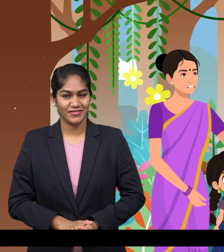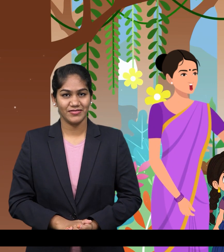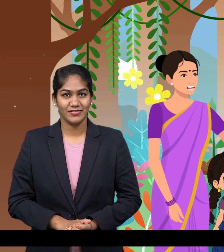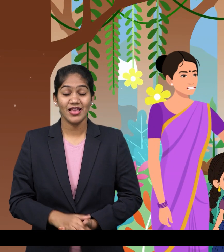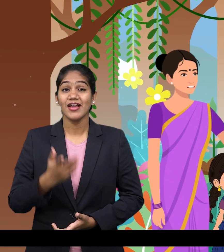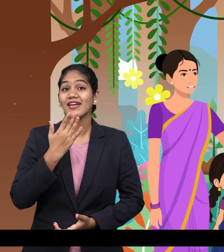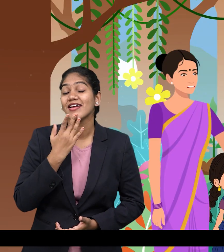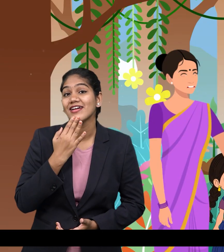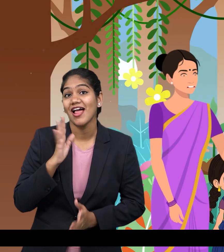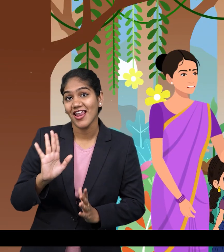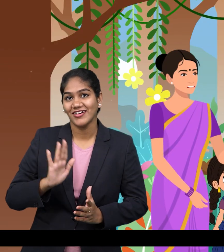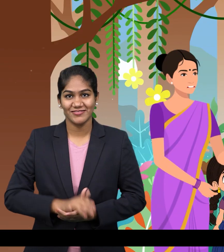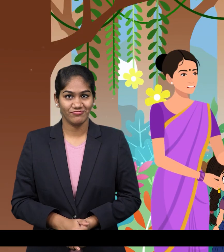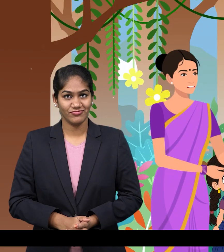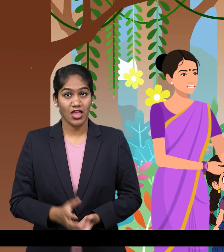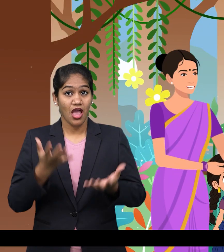రంగు,